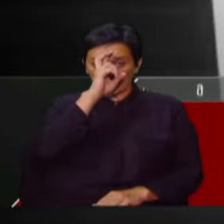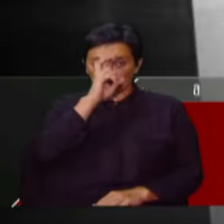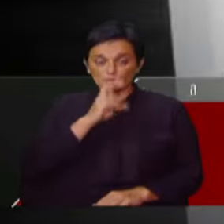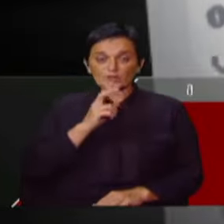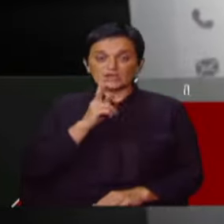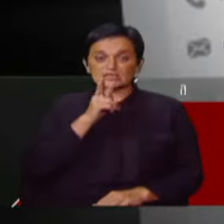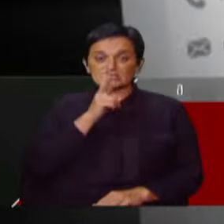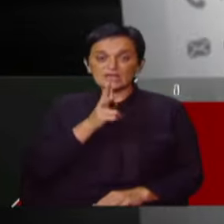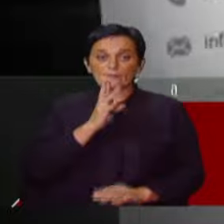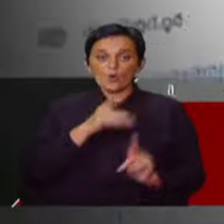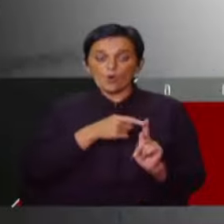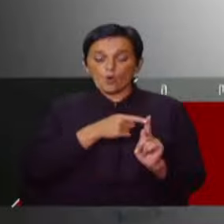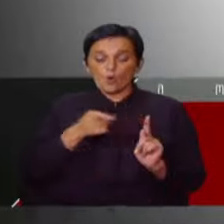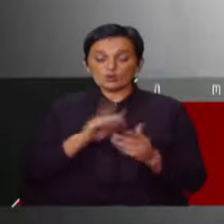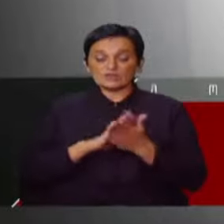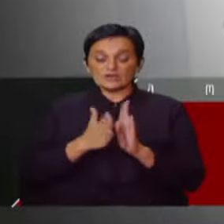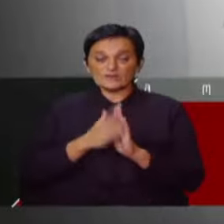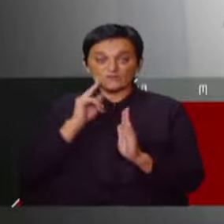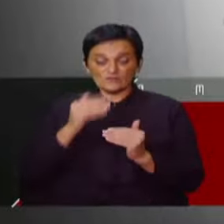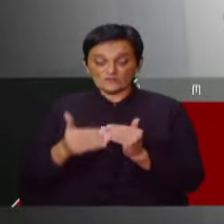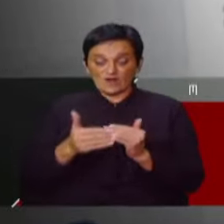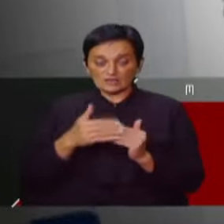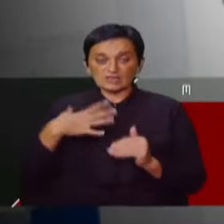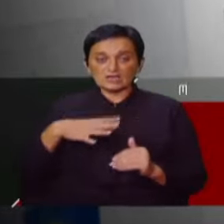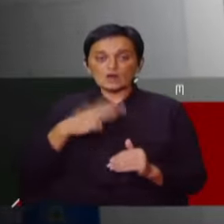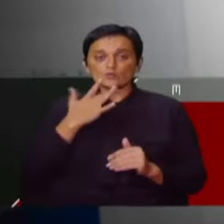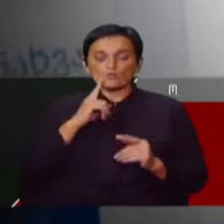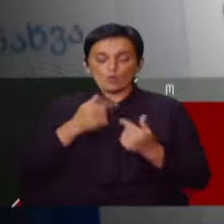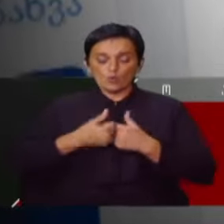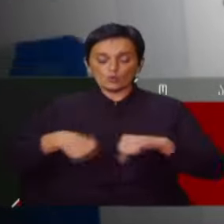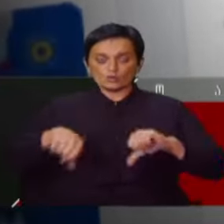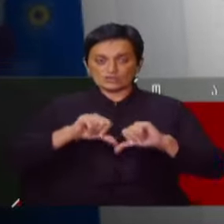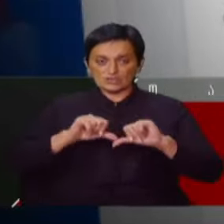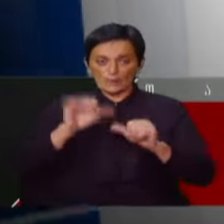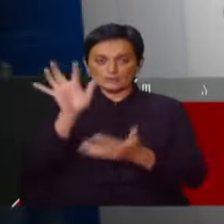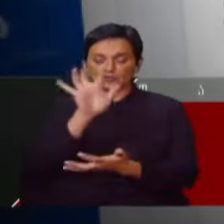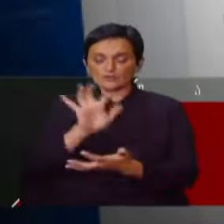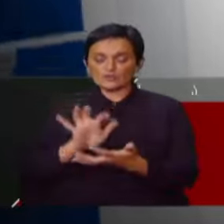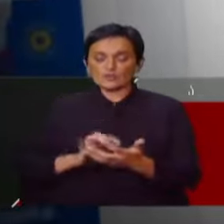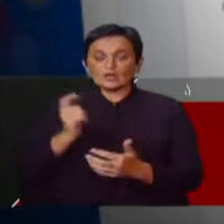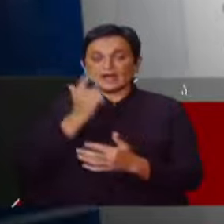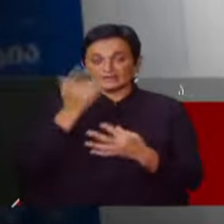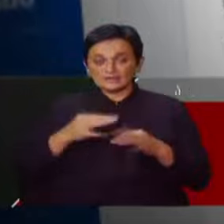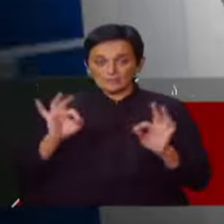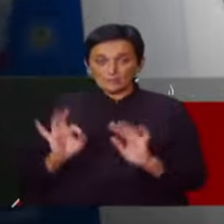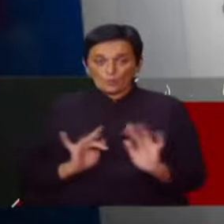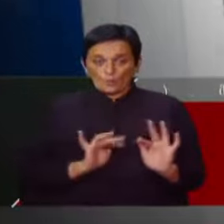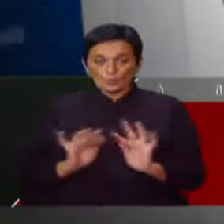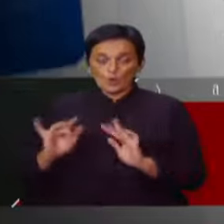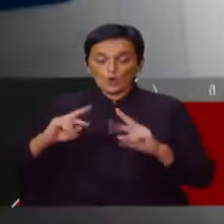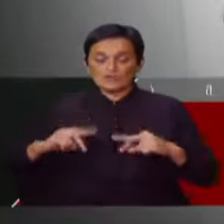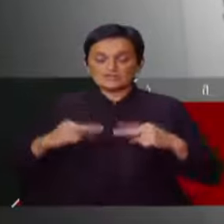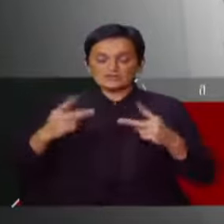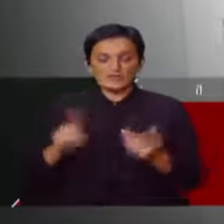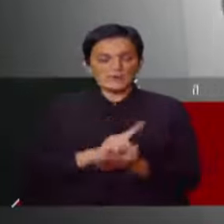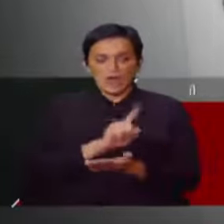ყოფნის 3-4 წლიანი ვადის მიწურულს ქართული ოცნების პოლიცსაბჭო ვრცელ განცხადებაში წერს, რომ დემოკრატიული პროცესებისთვის